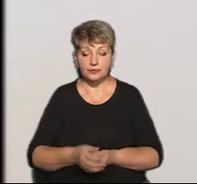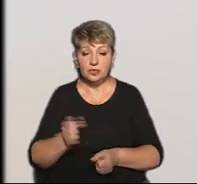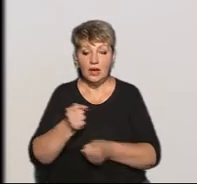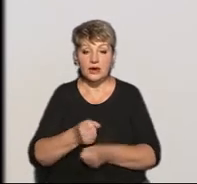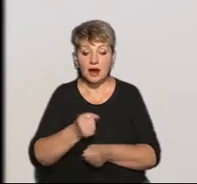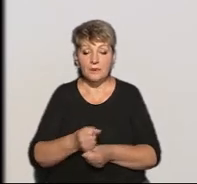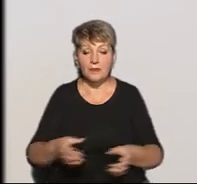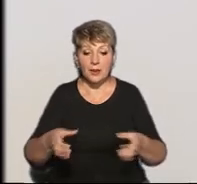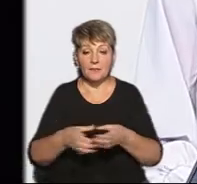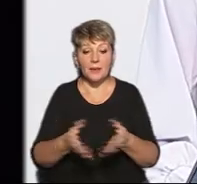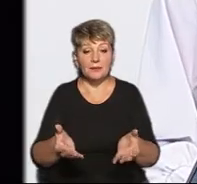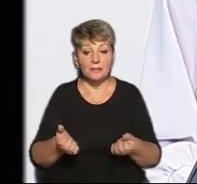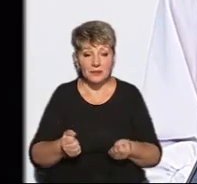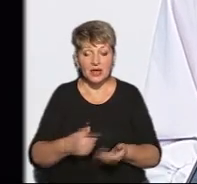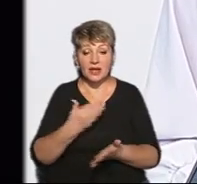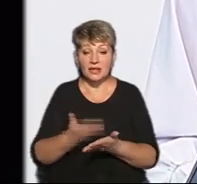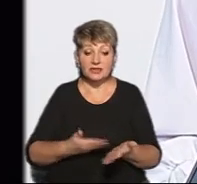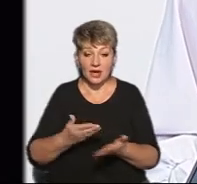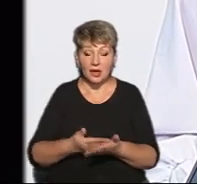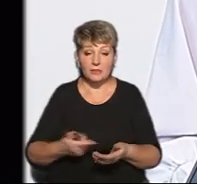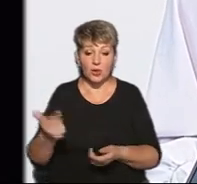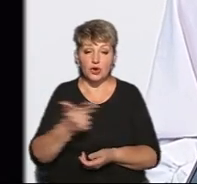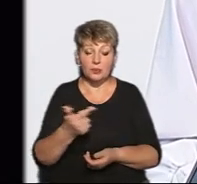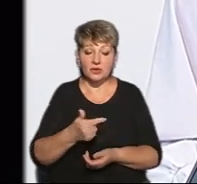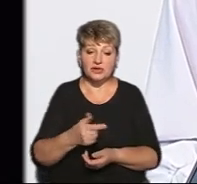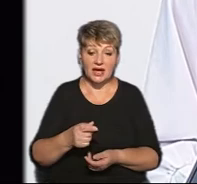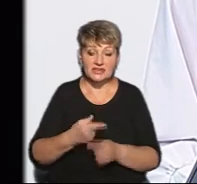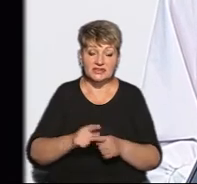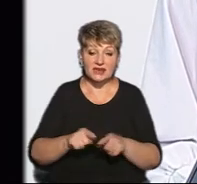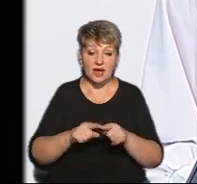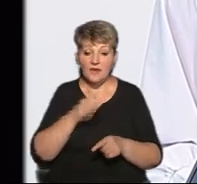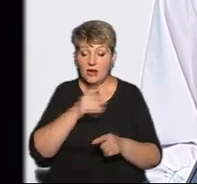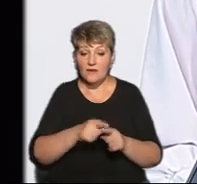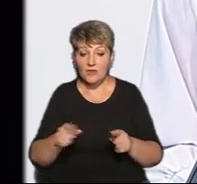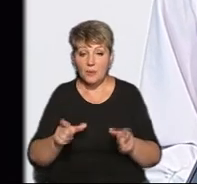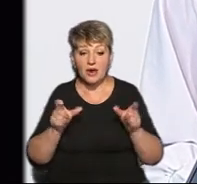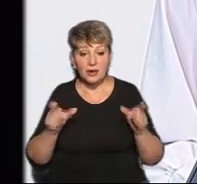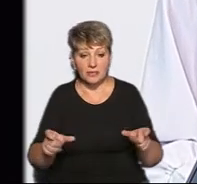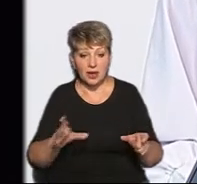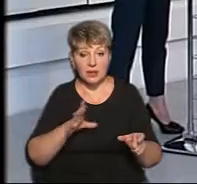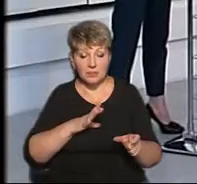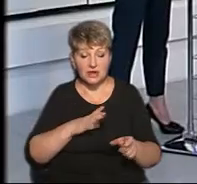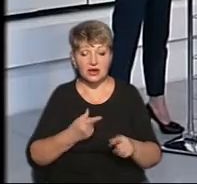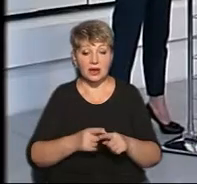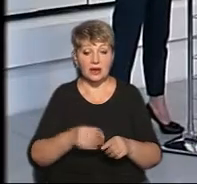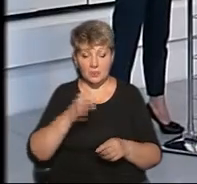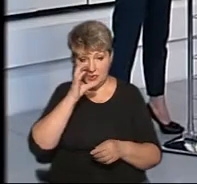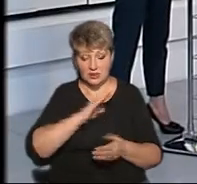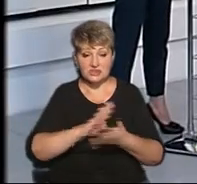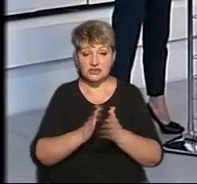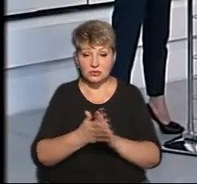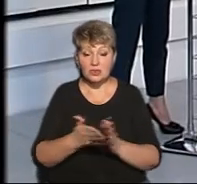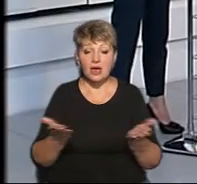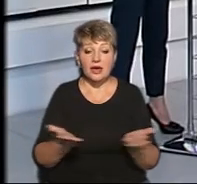роботи партійної приймальні. За даними громадянської мережі «Опора», під час карантину була кепська комунікація із об'єднанням «Батьківщина», яка має